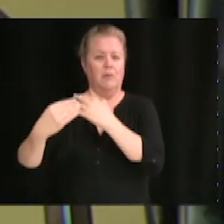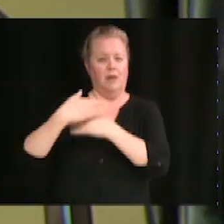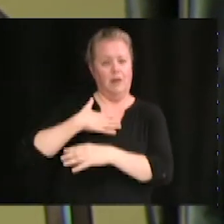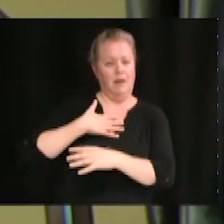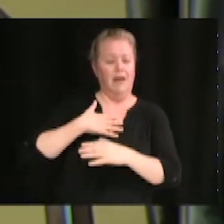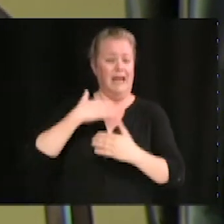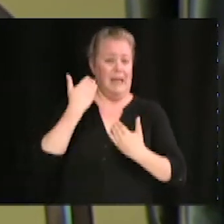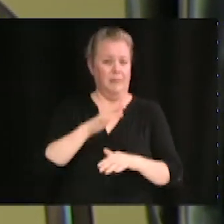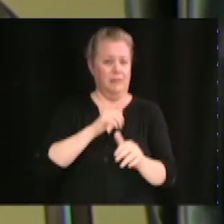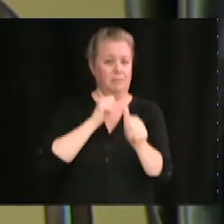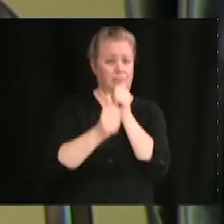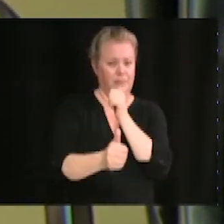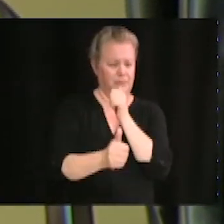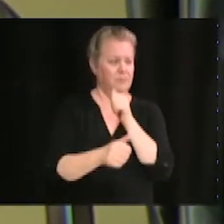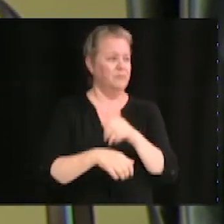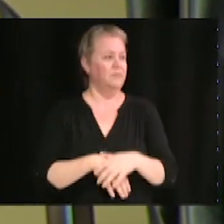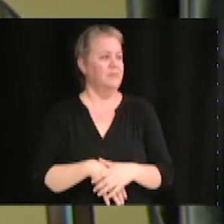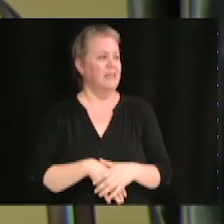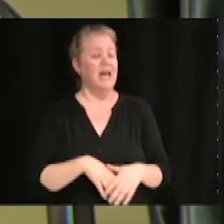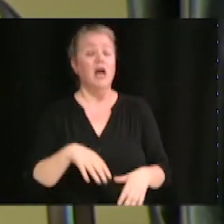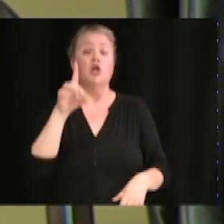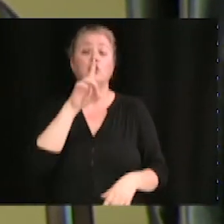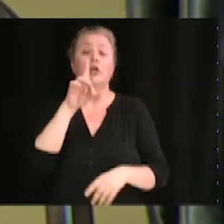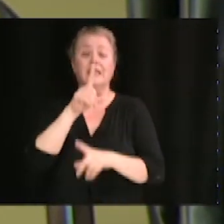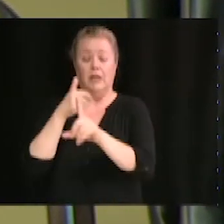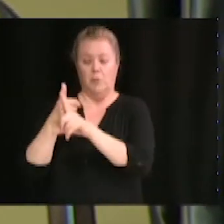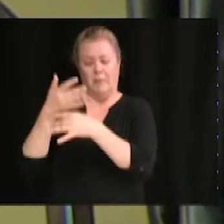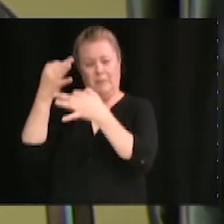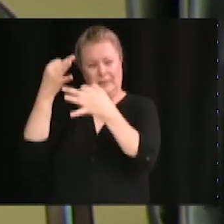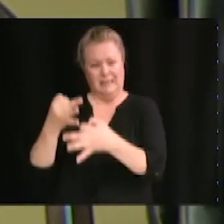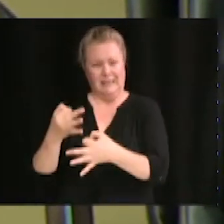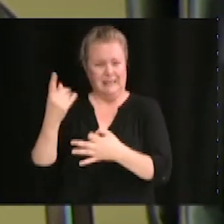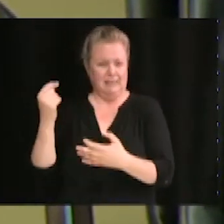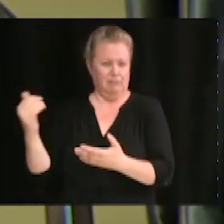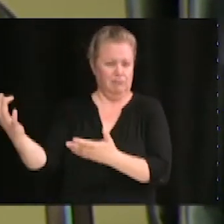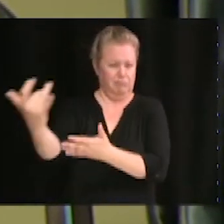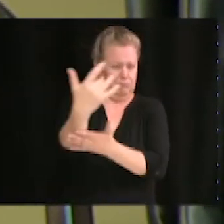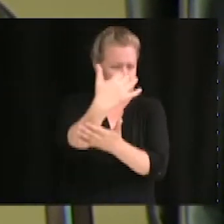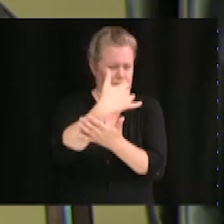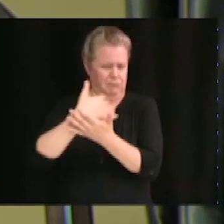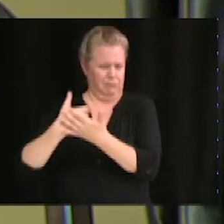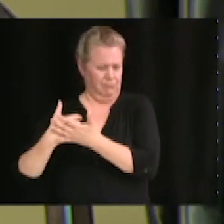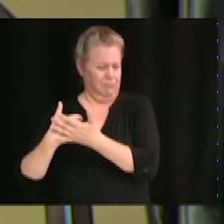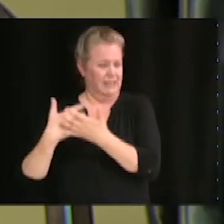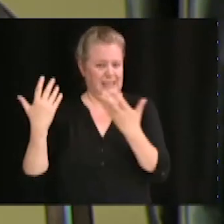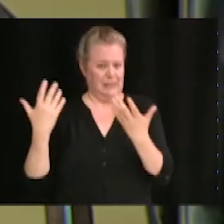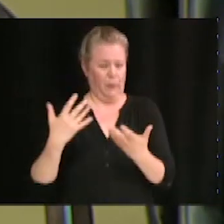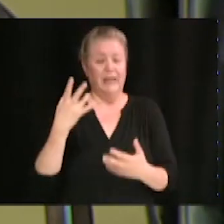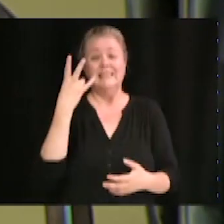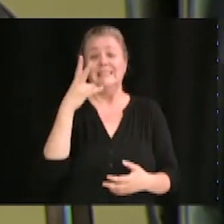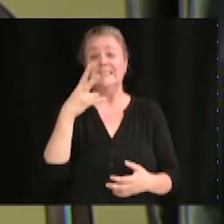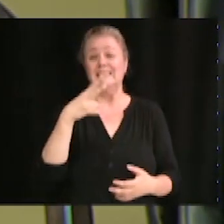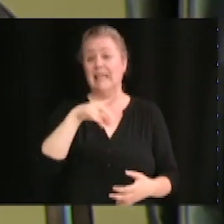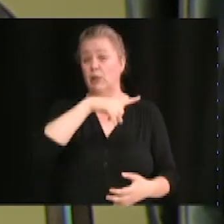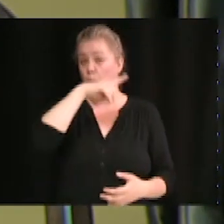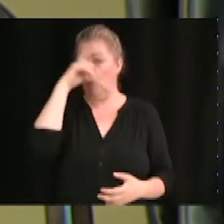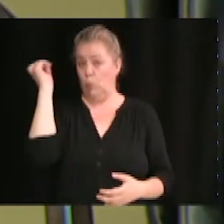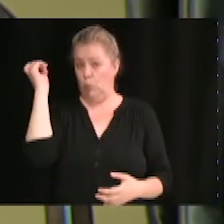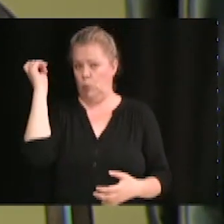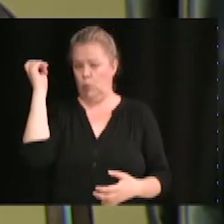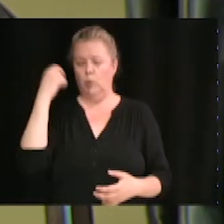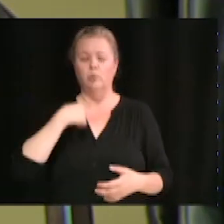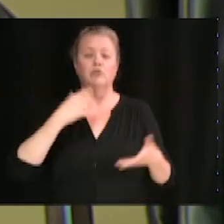Denis, il a décidé de faire une levée de fonds assez particulière, où c'est que le 17 août, j'invite la population à venir le